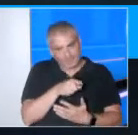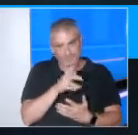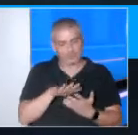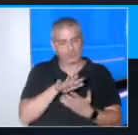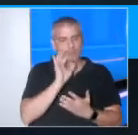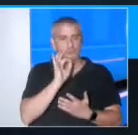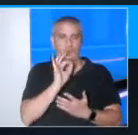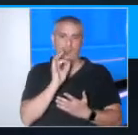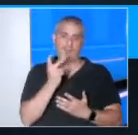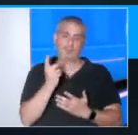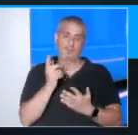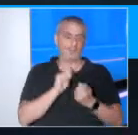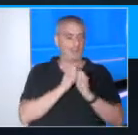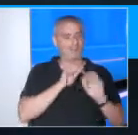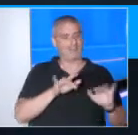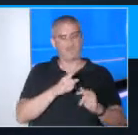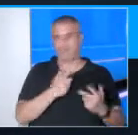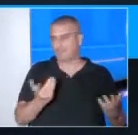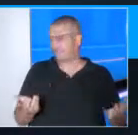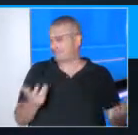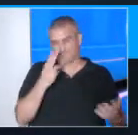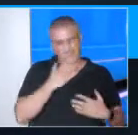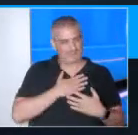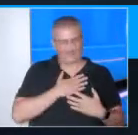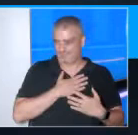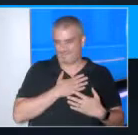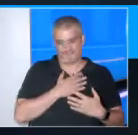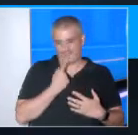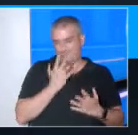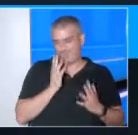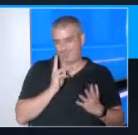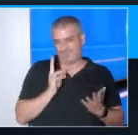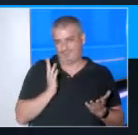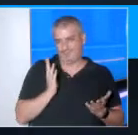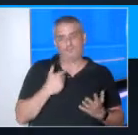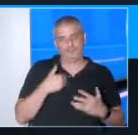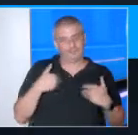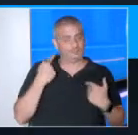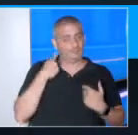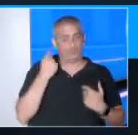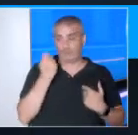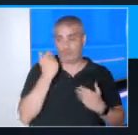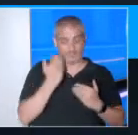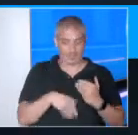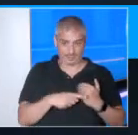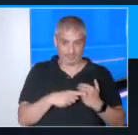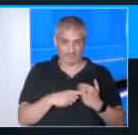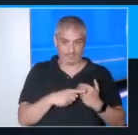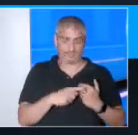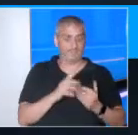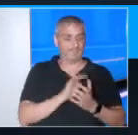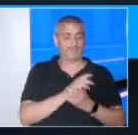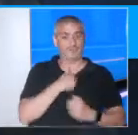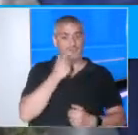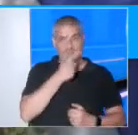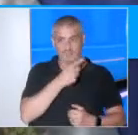לתחום של הרפורמים, ובעיניי באמת אמירה אומללה, ושמחתי מאוד לשמוע במוצאי שבת, שחברי